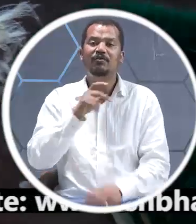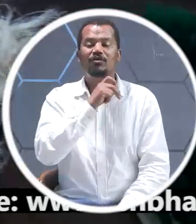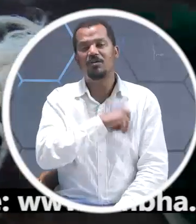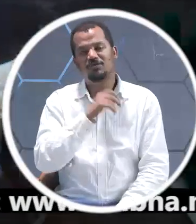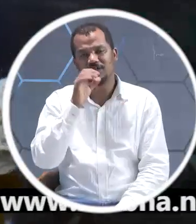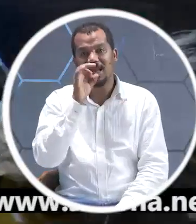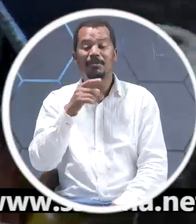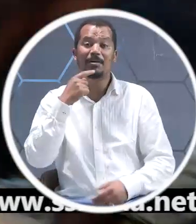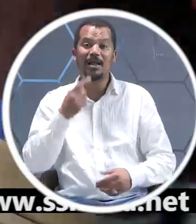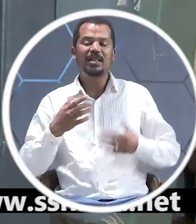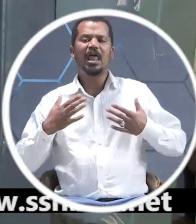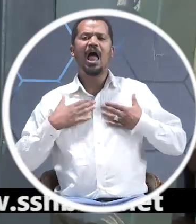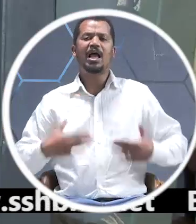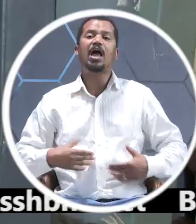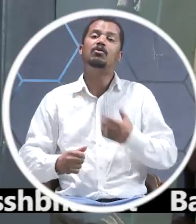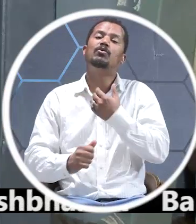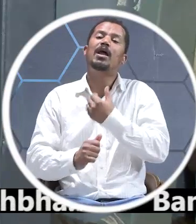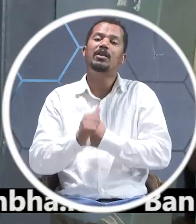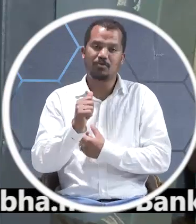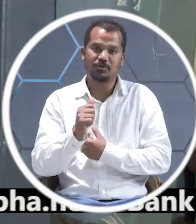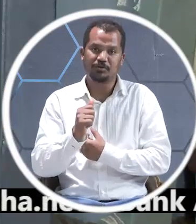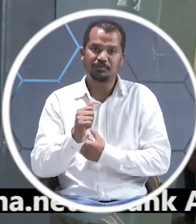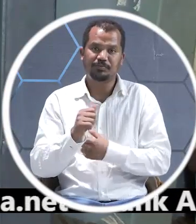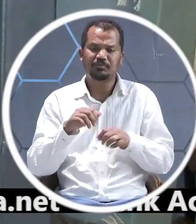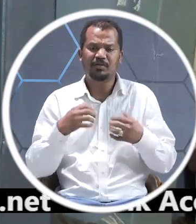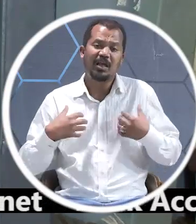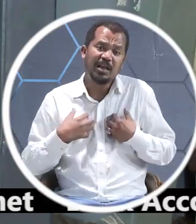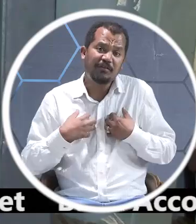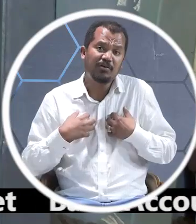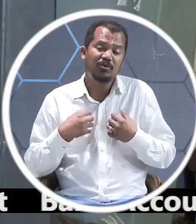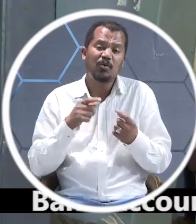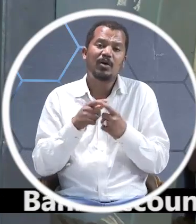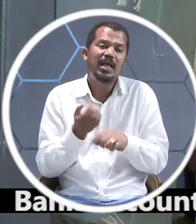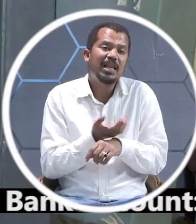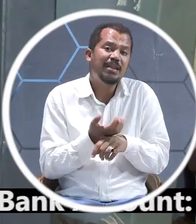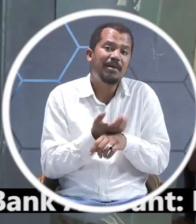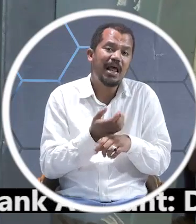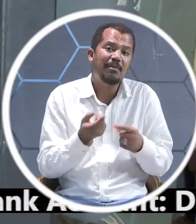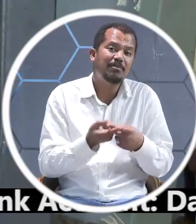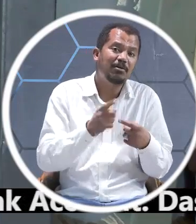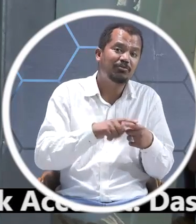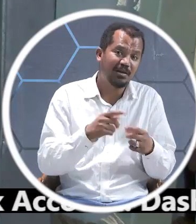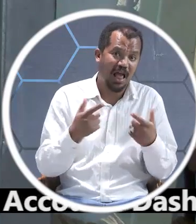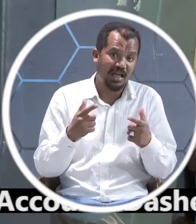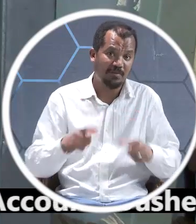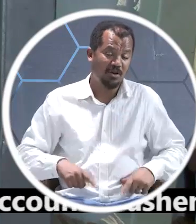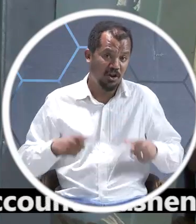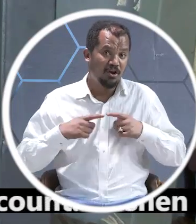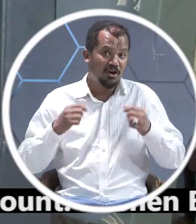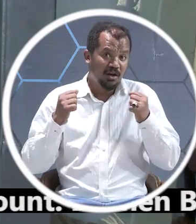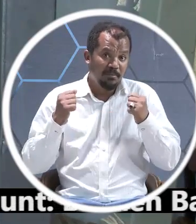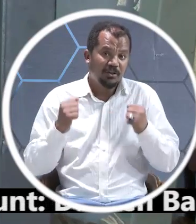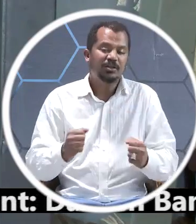የምንከፍለው ደሞዝ የለንም በማለት አካል ጉዳተኞች እንደፈሩት ወደ ልመና የሚሄዱበትም አጋጣሚ